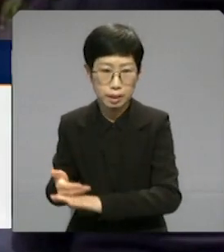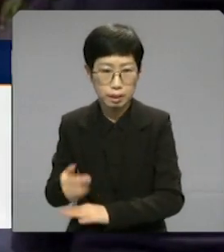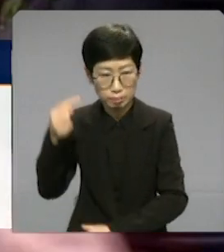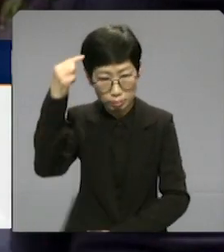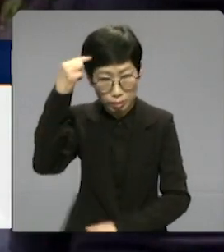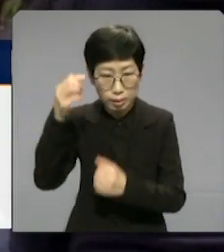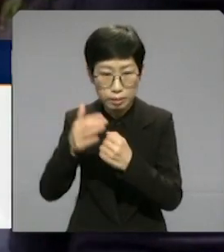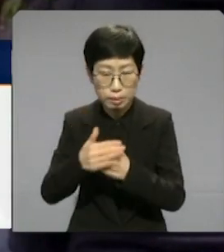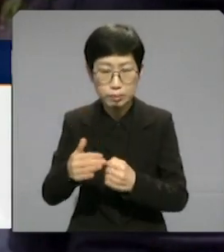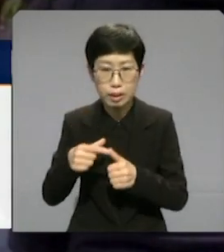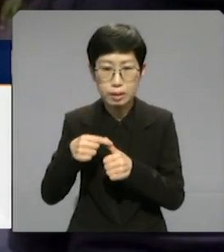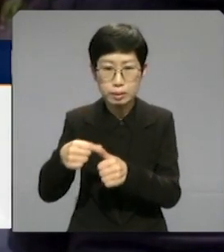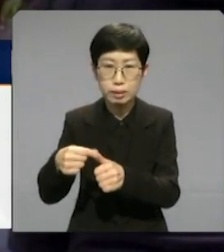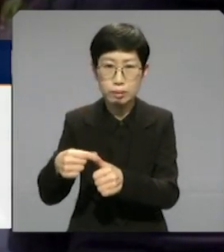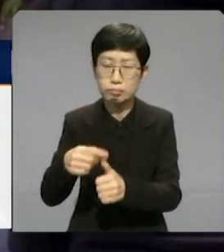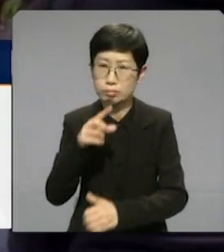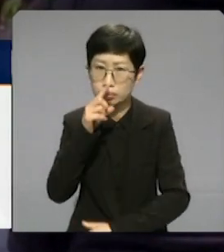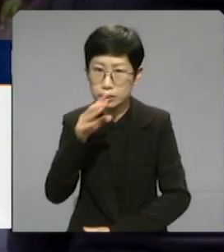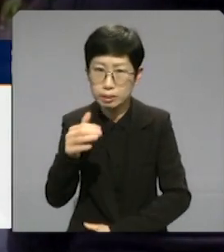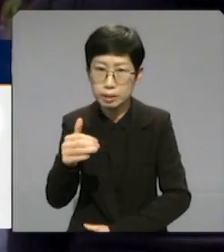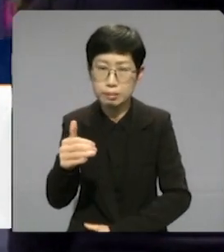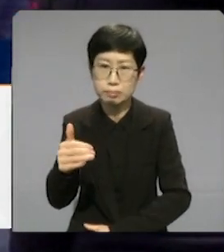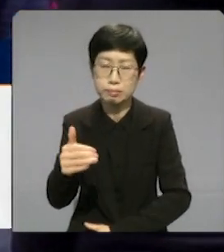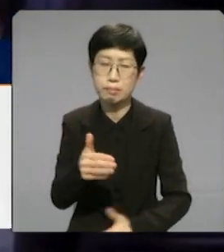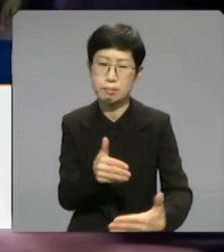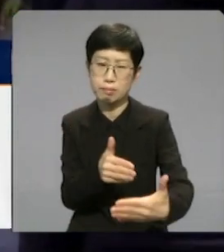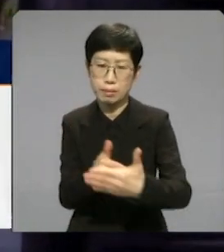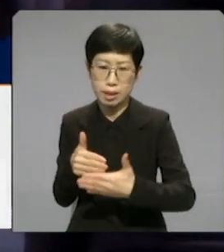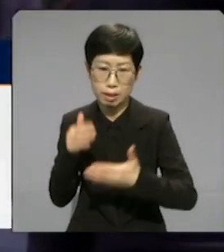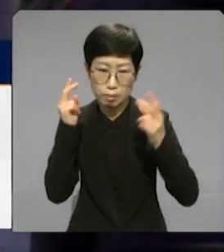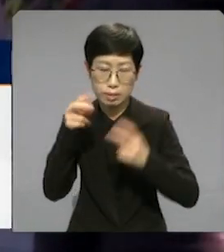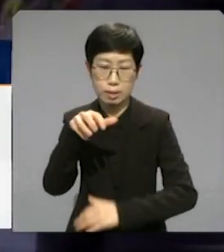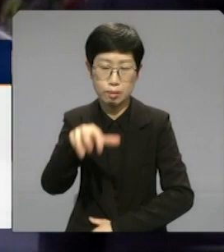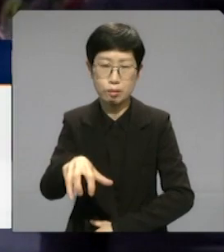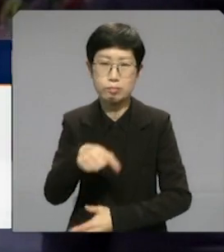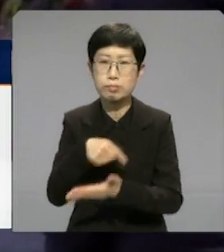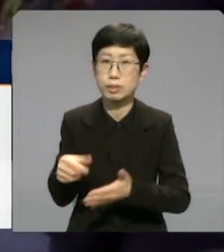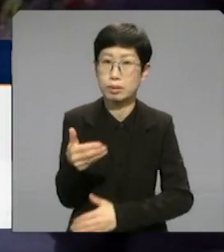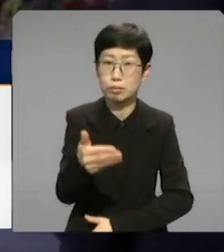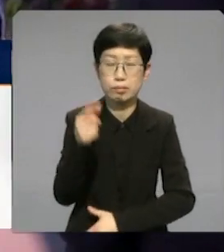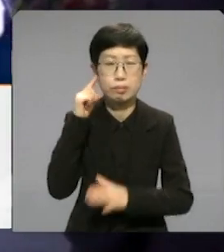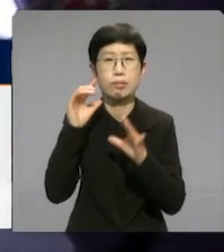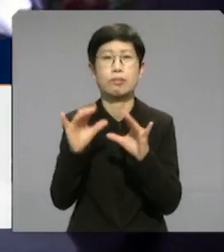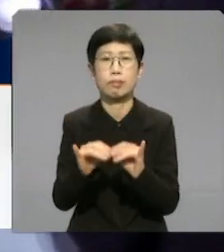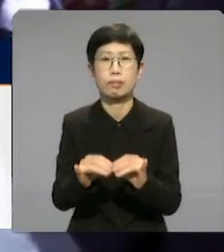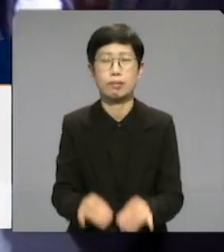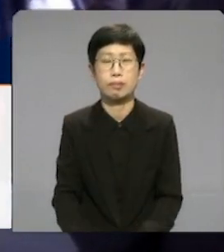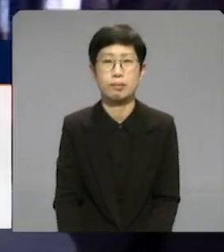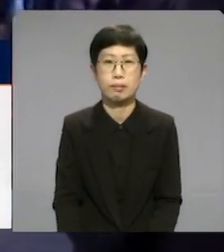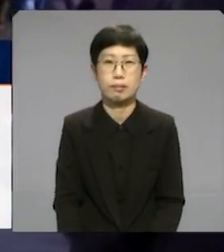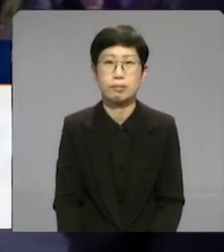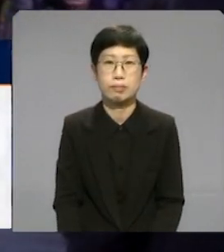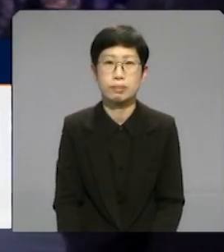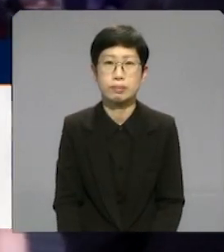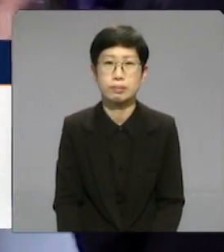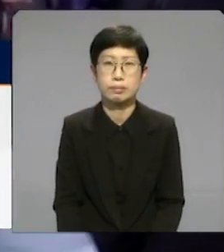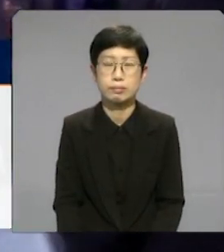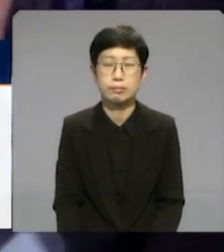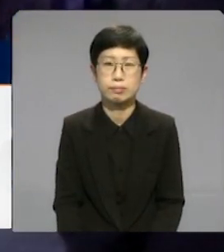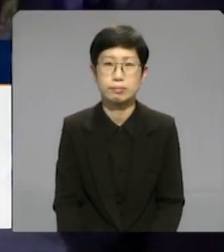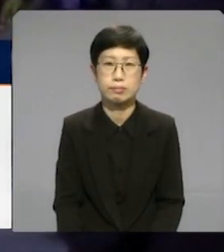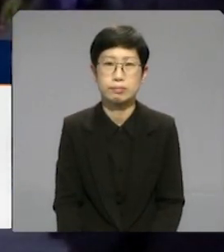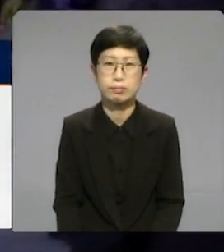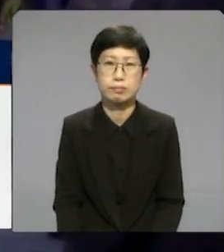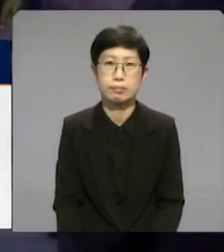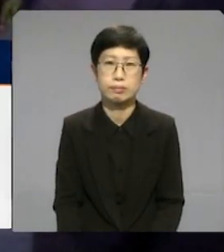avec ce qu'ils ont mis en place de pénaliser les entreprises qui refusent des candidats en raison de leur